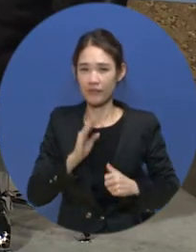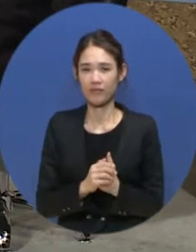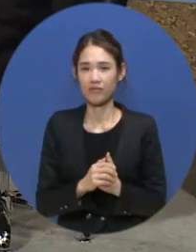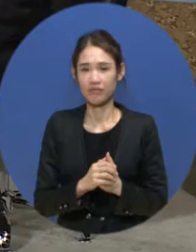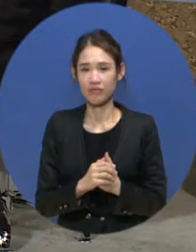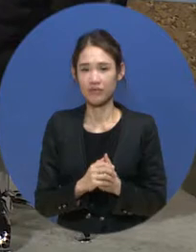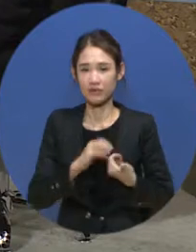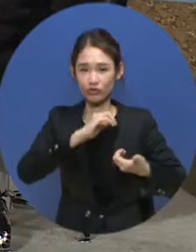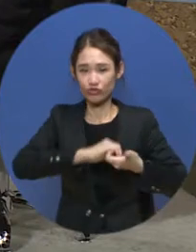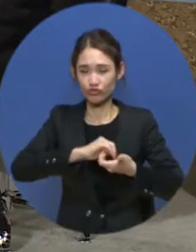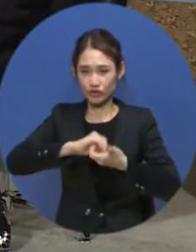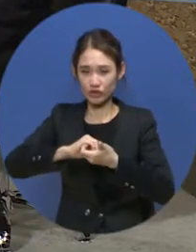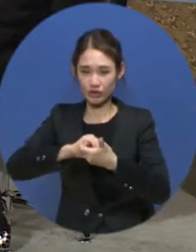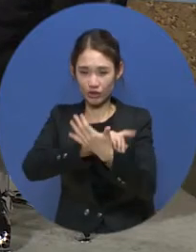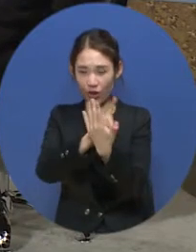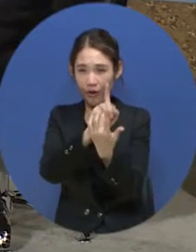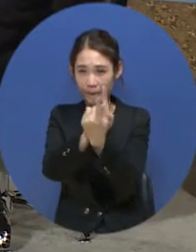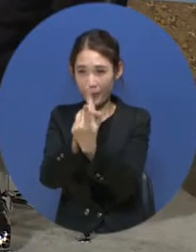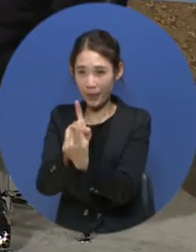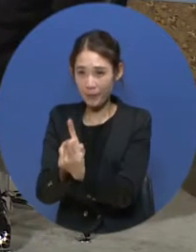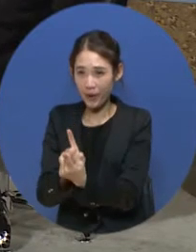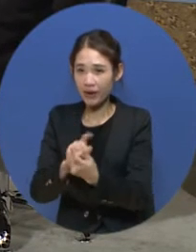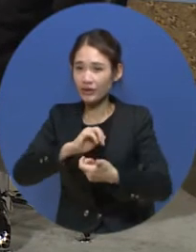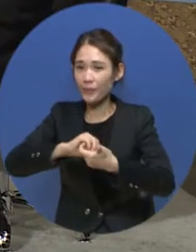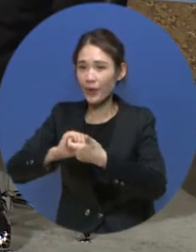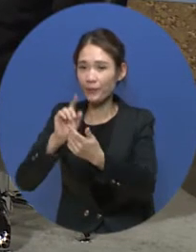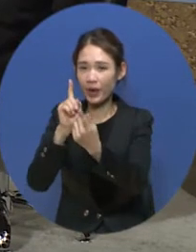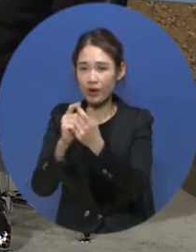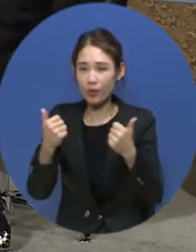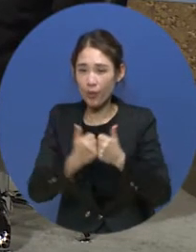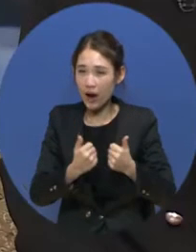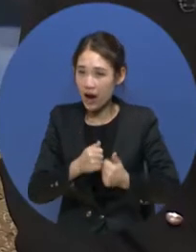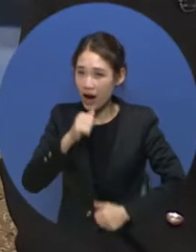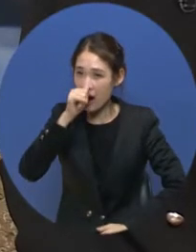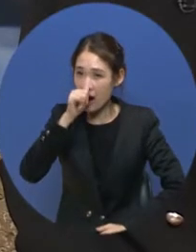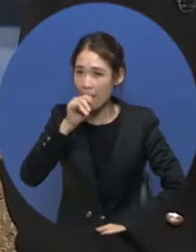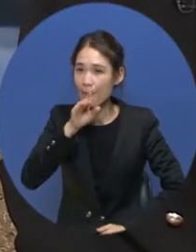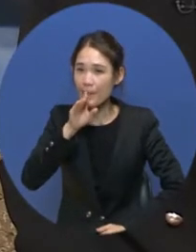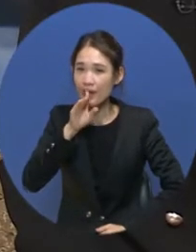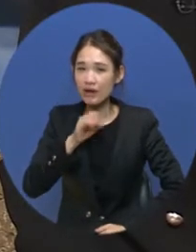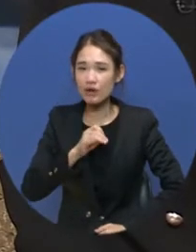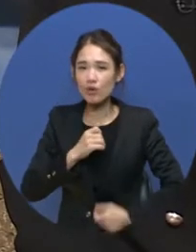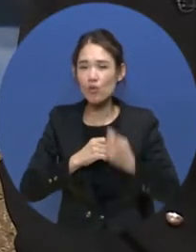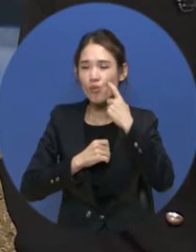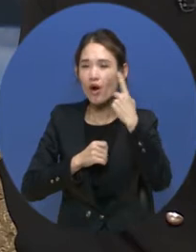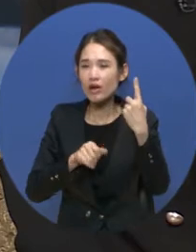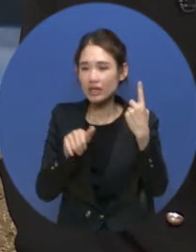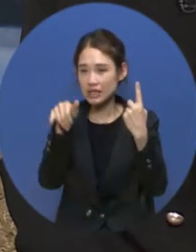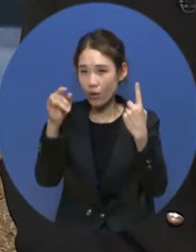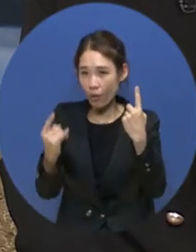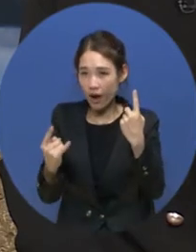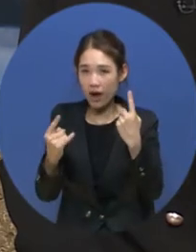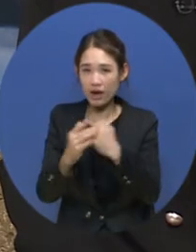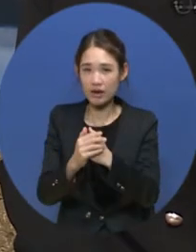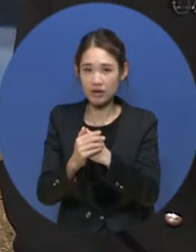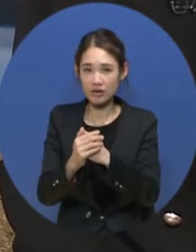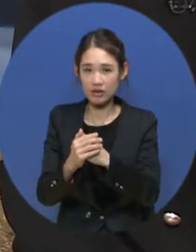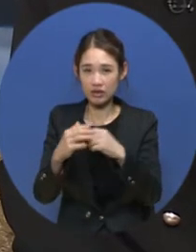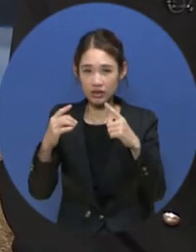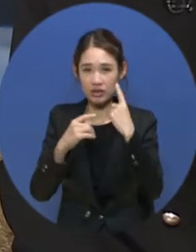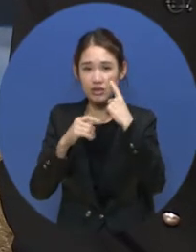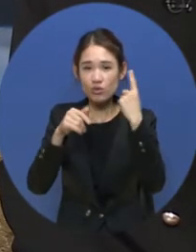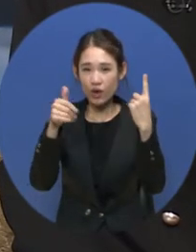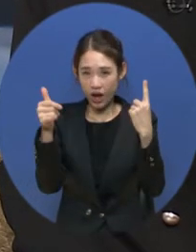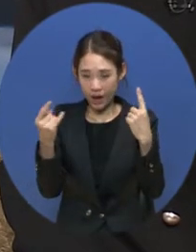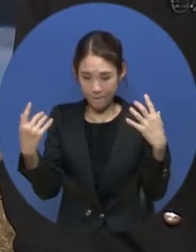그래서 주기적으로 또 만나기도 하고 회의도 가지시고 그렇게 하는 건지. 예, 월 1회 정도 원래회를 다 이제 모여서 하고요. 시도